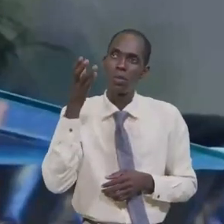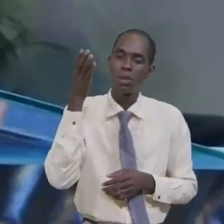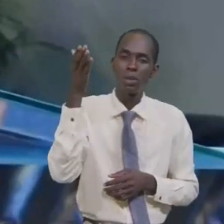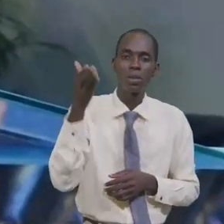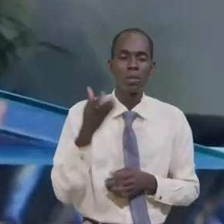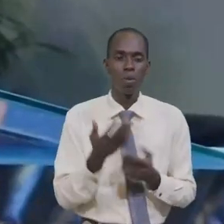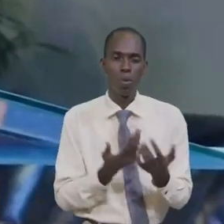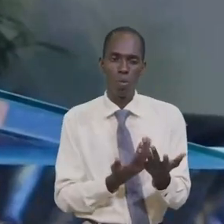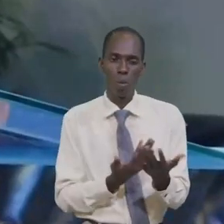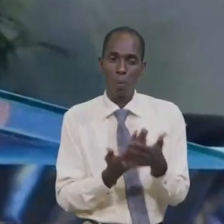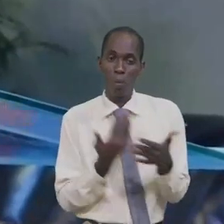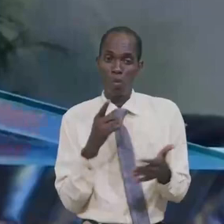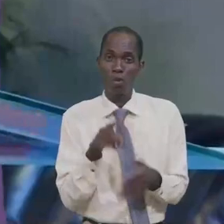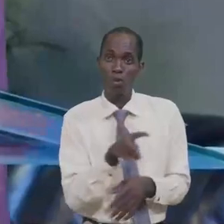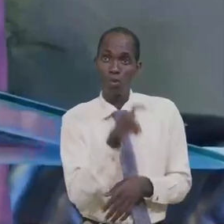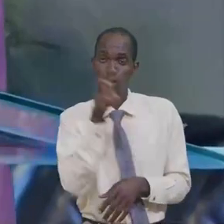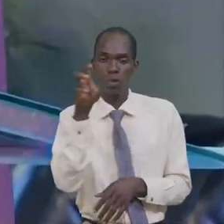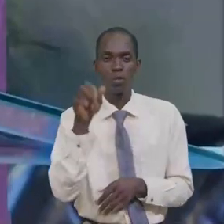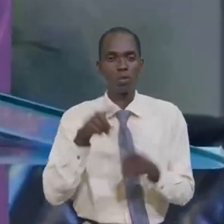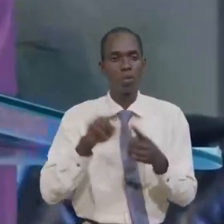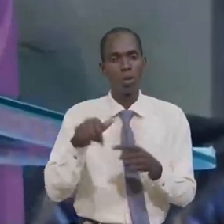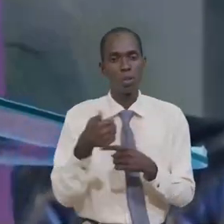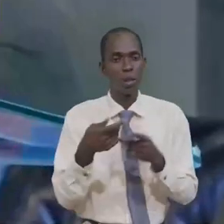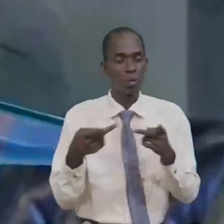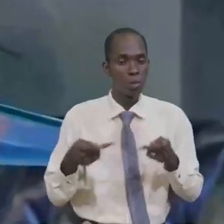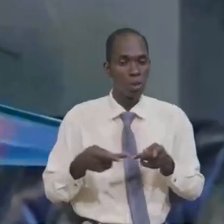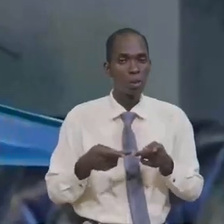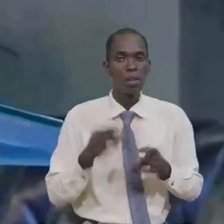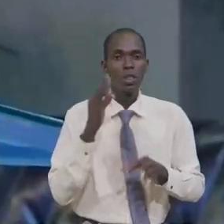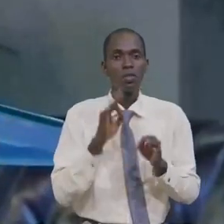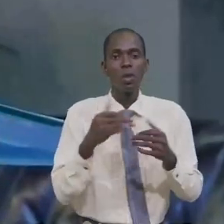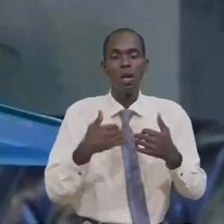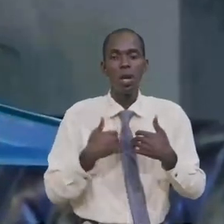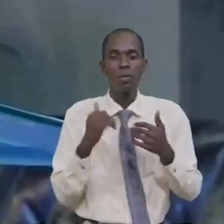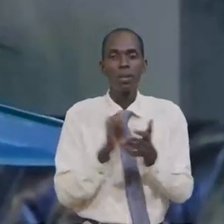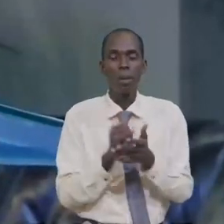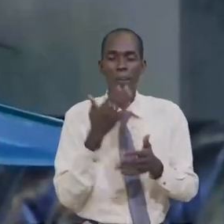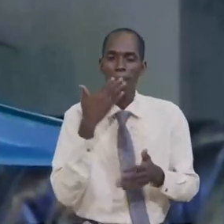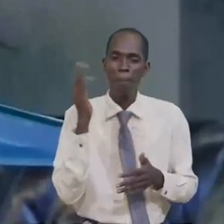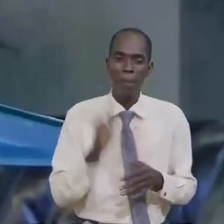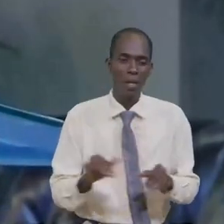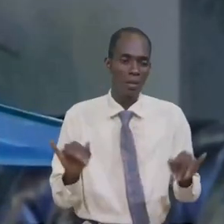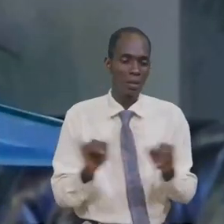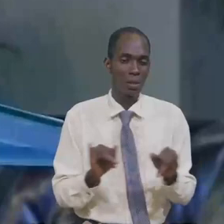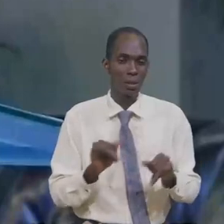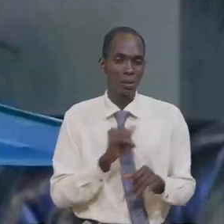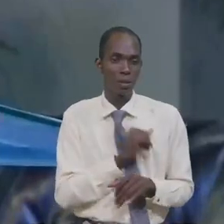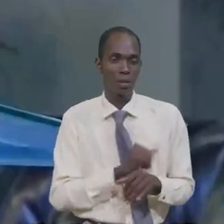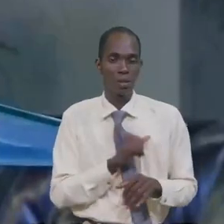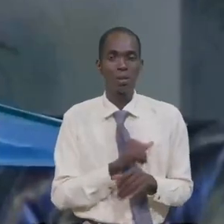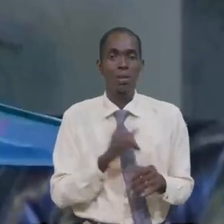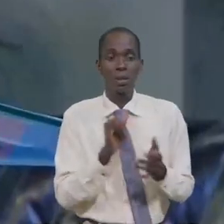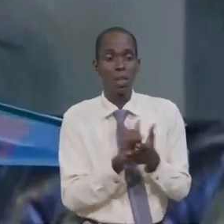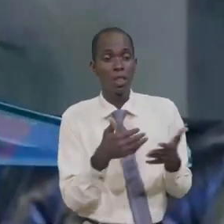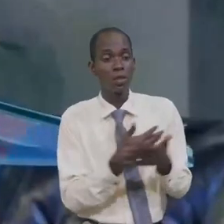voyager si tu emportes cette même attitude ce nouveau pays ne va pas te changer ce nouveau